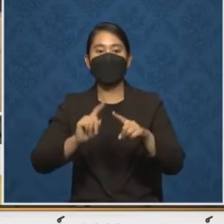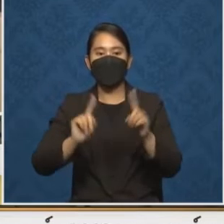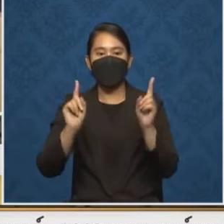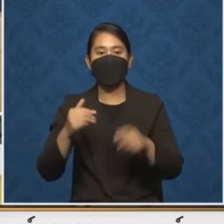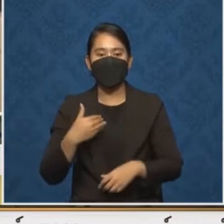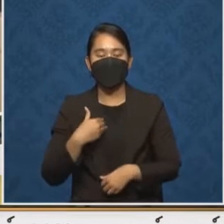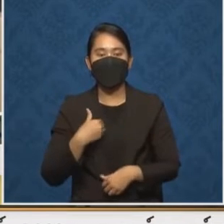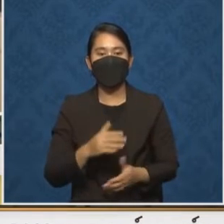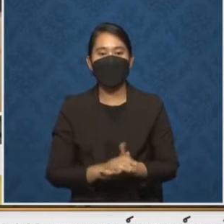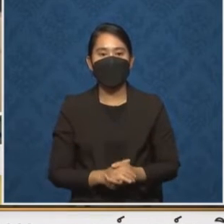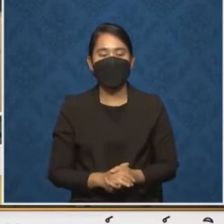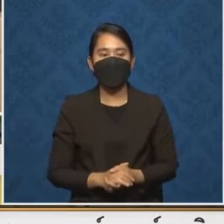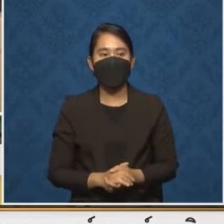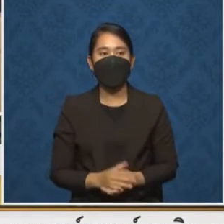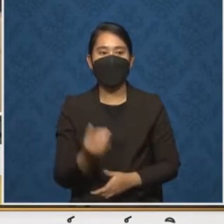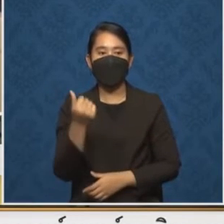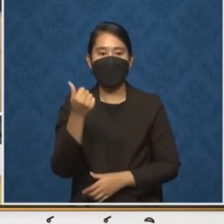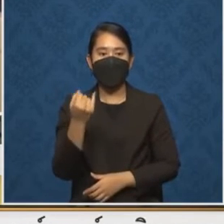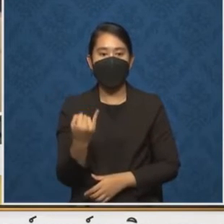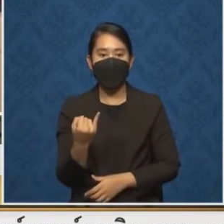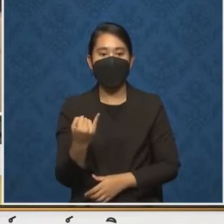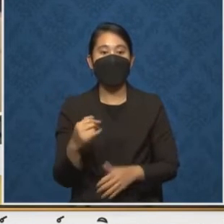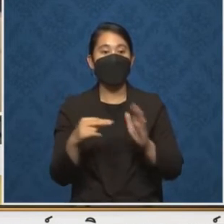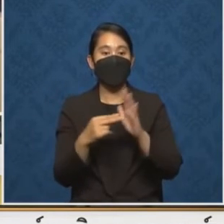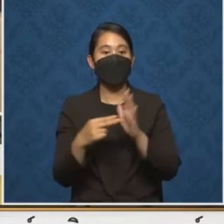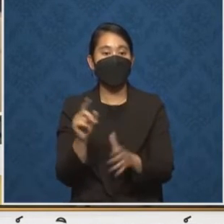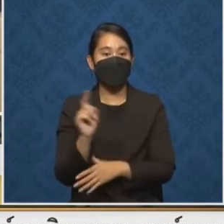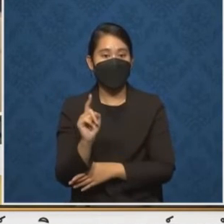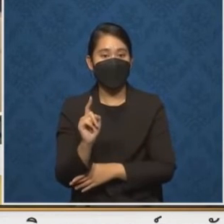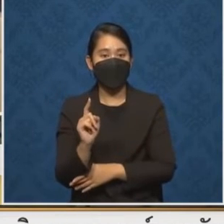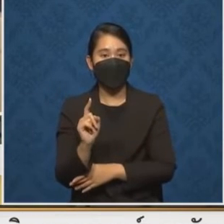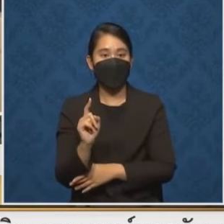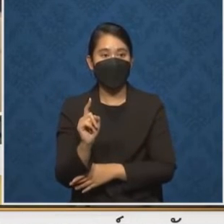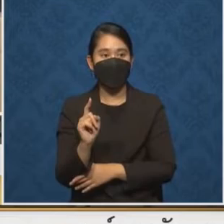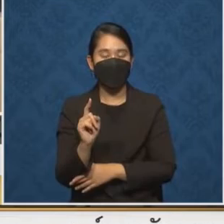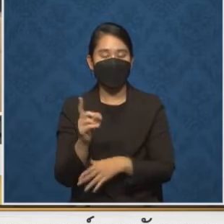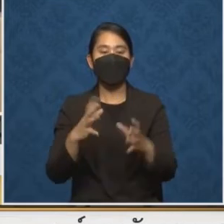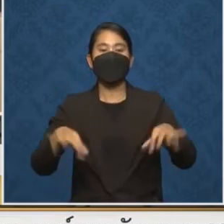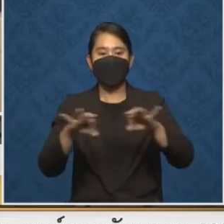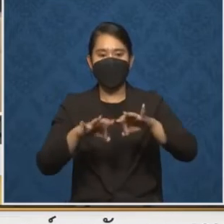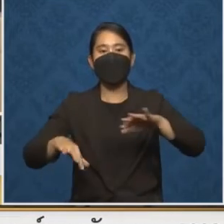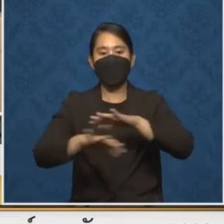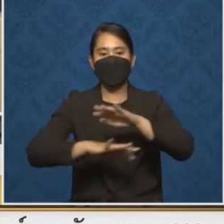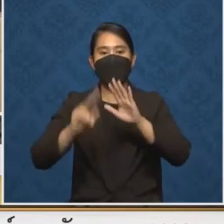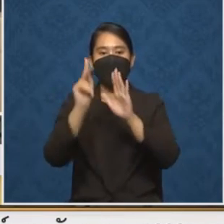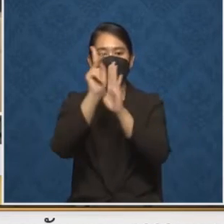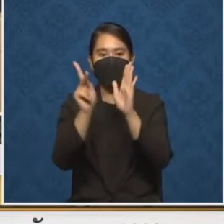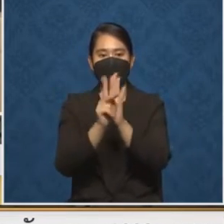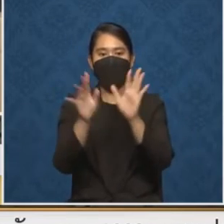กันแต่ทั้หมดผมประชน dareนอยู่ที่อะไร Jian meมู่ที่ของกานจรงและขอกดหมาย